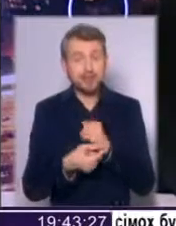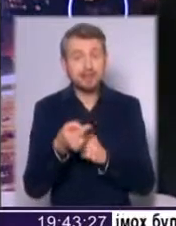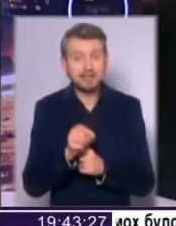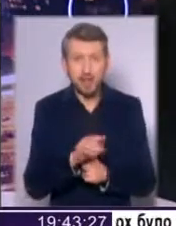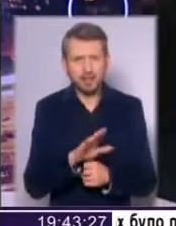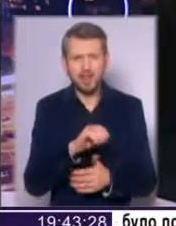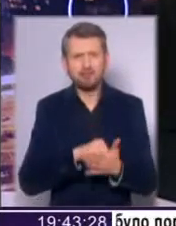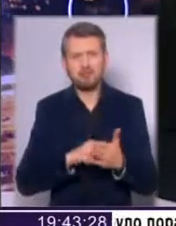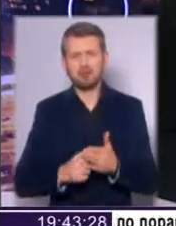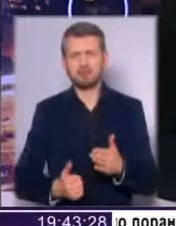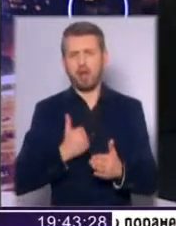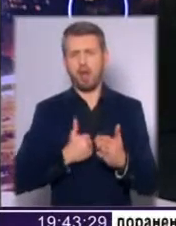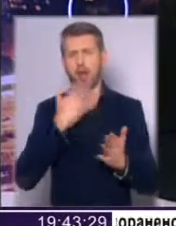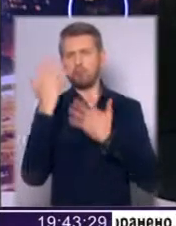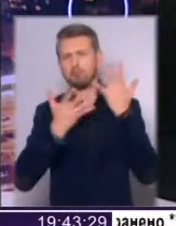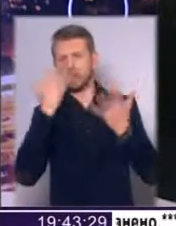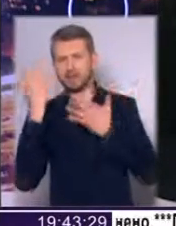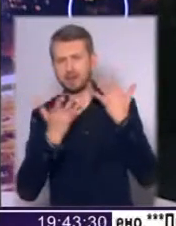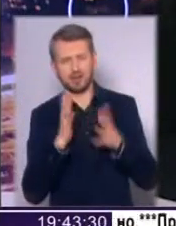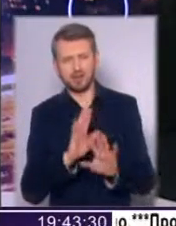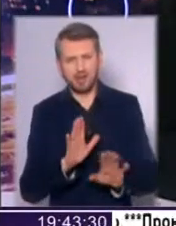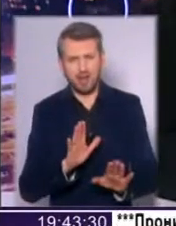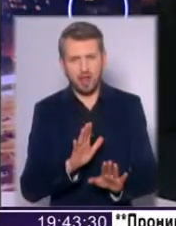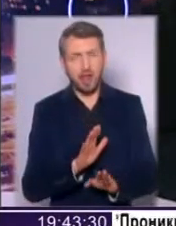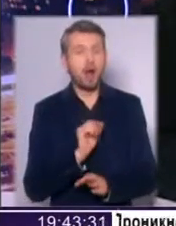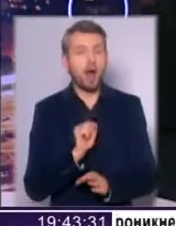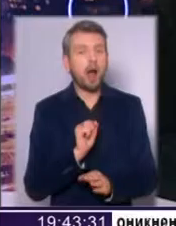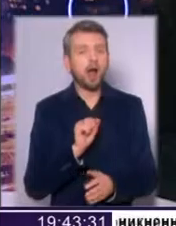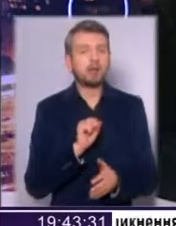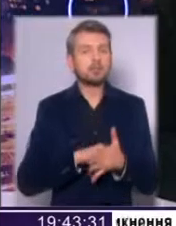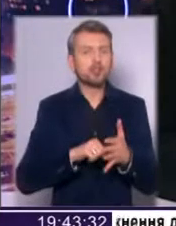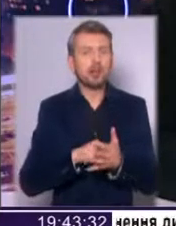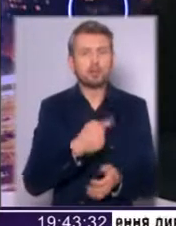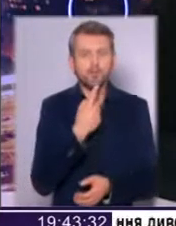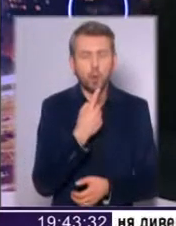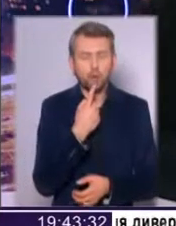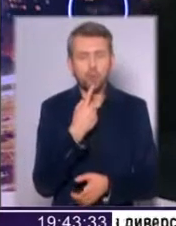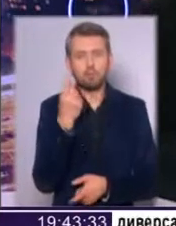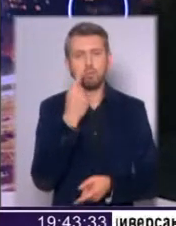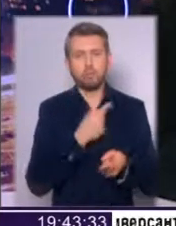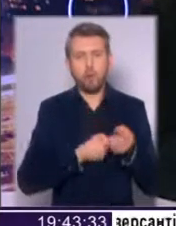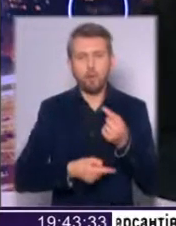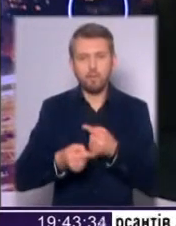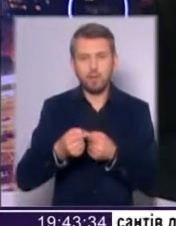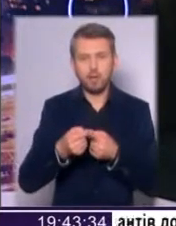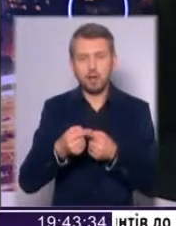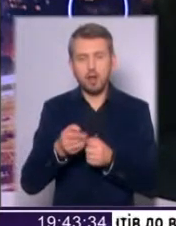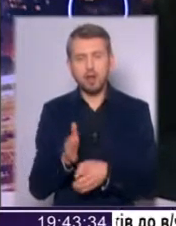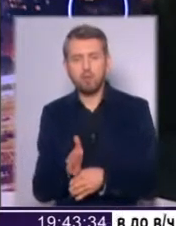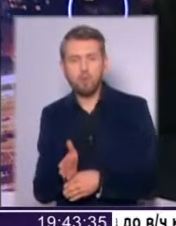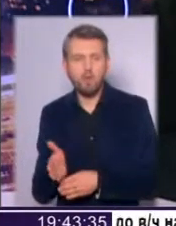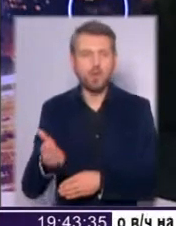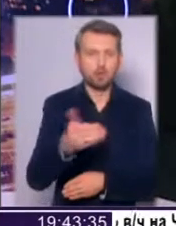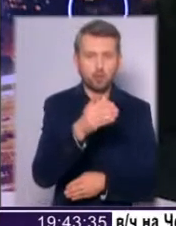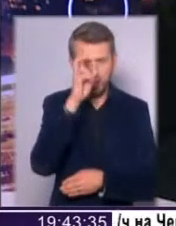через амбіції, я думаю, не тільки, вірніше, через амбіції, а саме через спробу повернути країну в певному